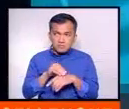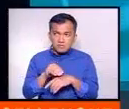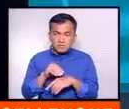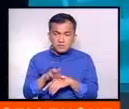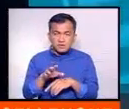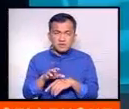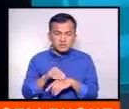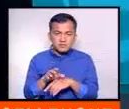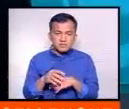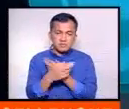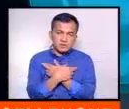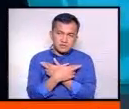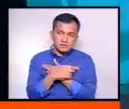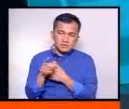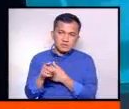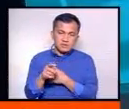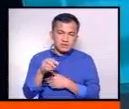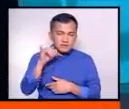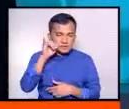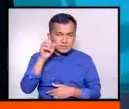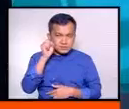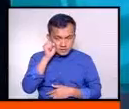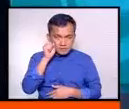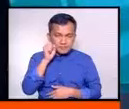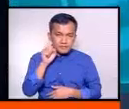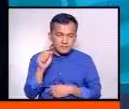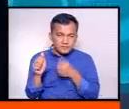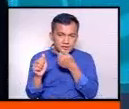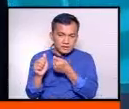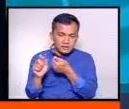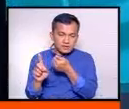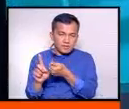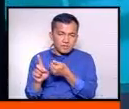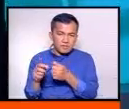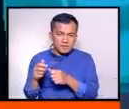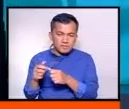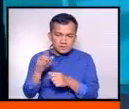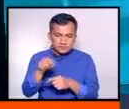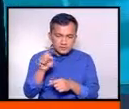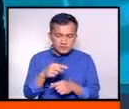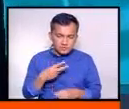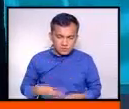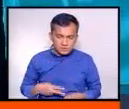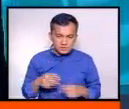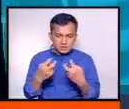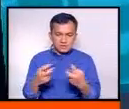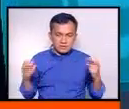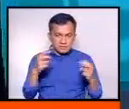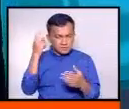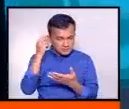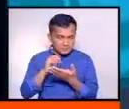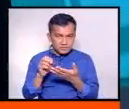Payo na rin magpahinga naman daw. Si Inday Sara naman at siya na raw ang bahala sa mga kritiko. Wish naman ang Cabinet Secretary